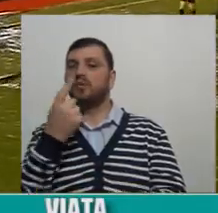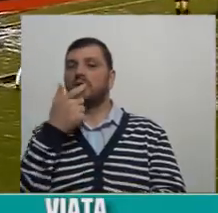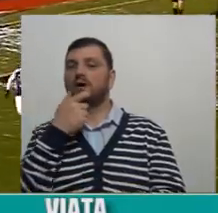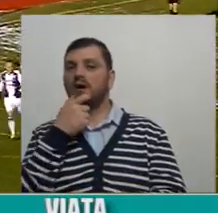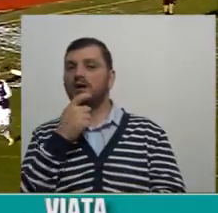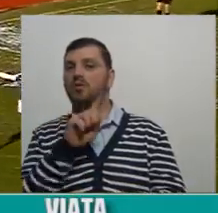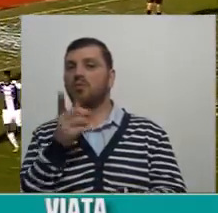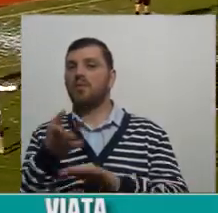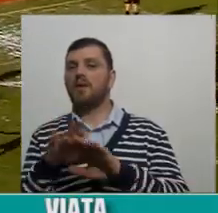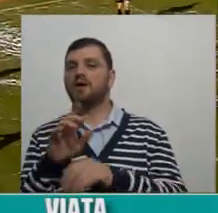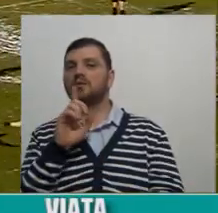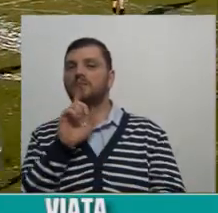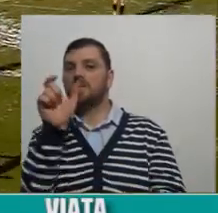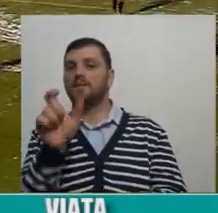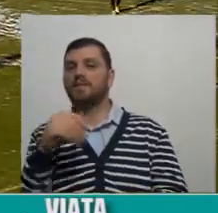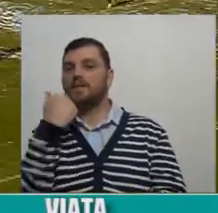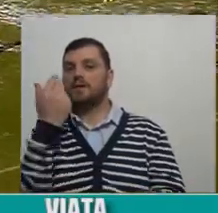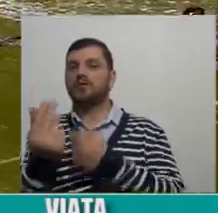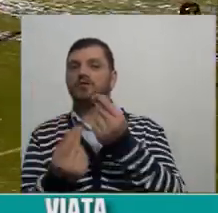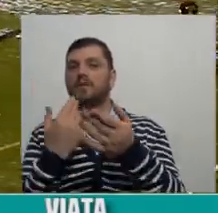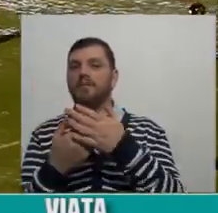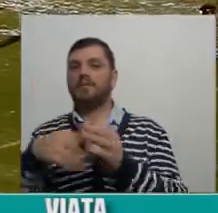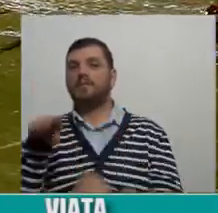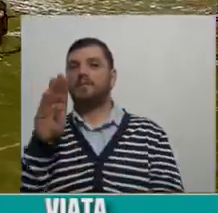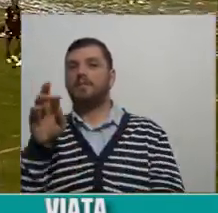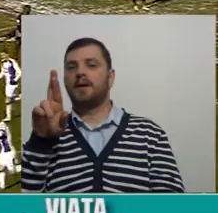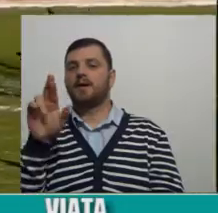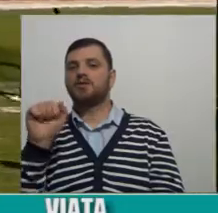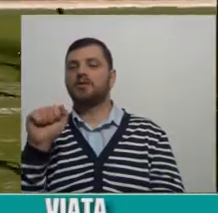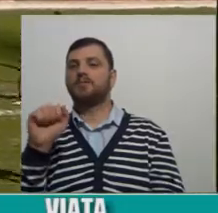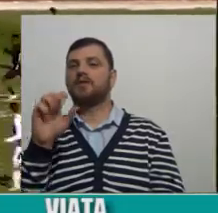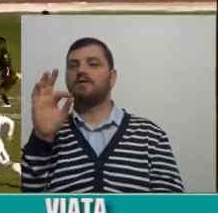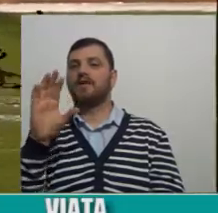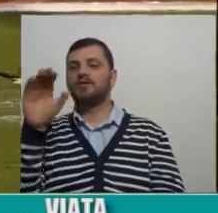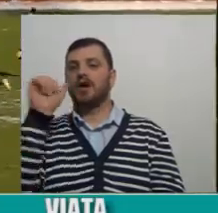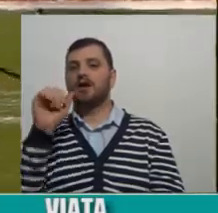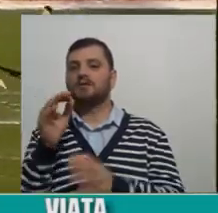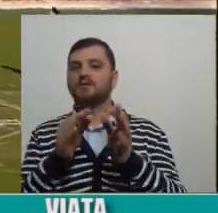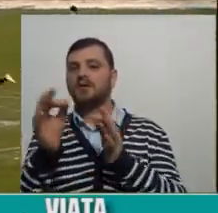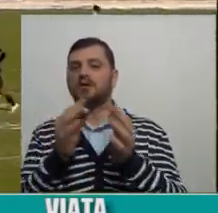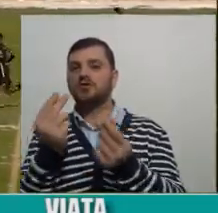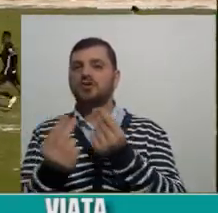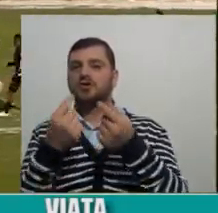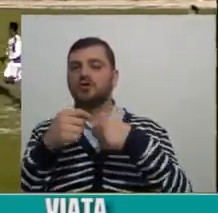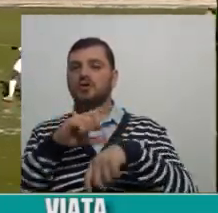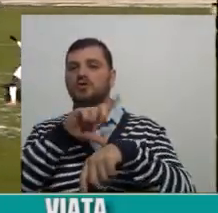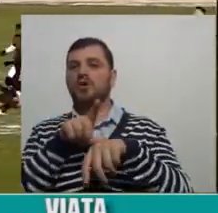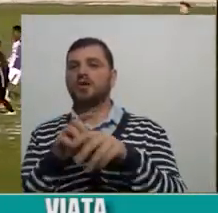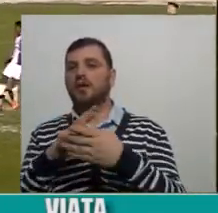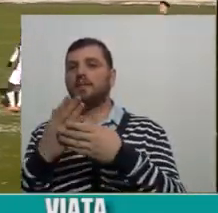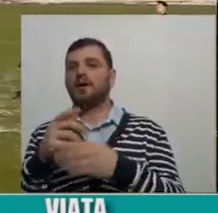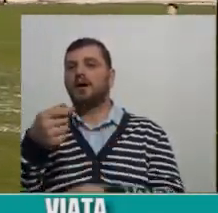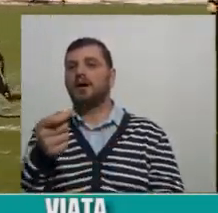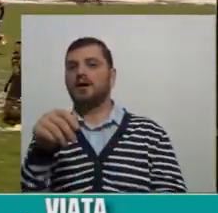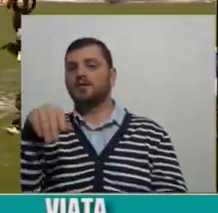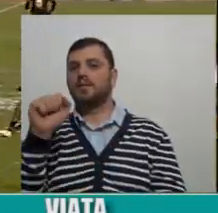Tofan. De un an nu mai marcase belgianul Mes de când juca pentru Berșot. Gazdele de la FC Argeș au controlat partida pe toată